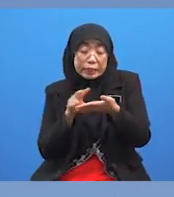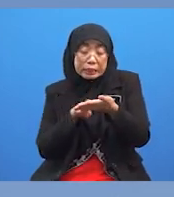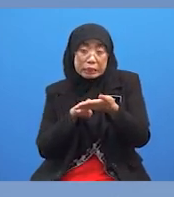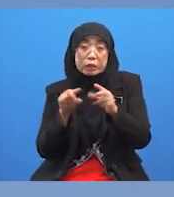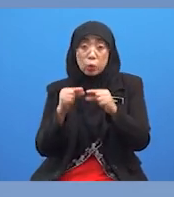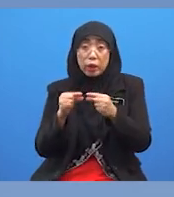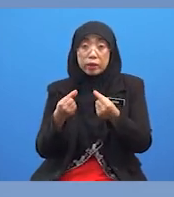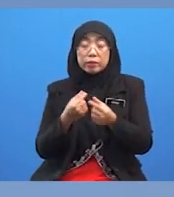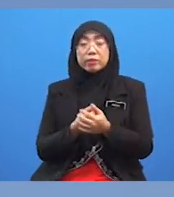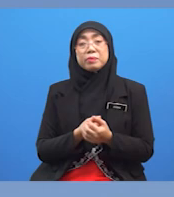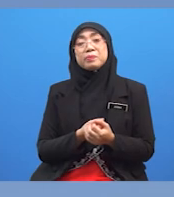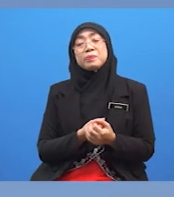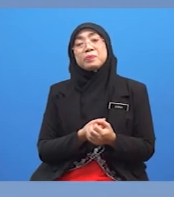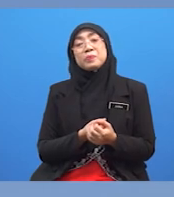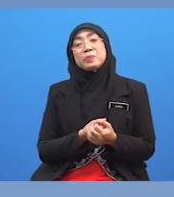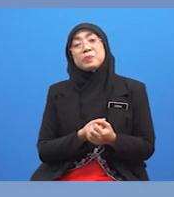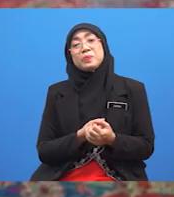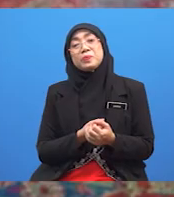ma'ruf.